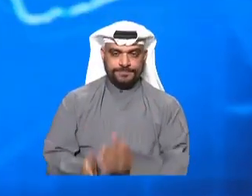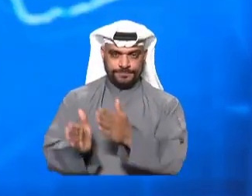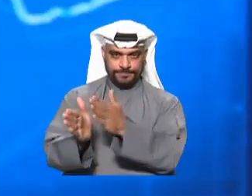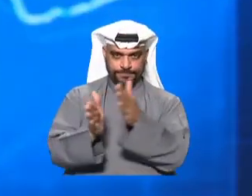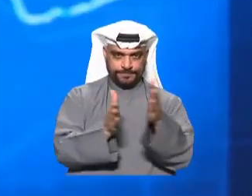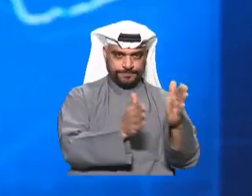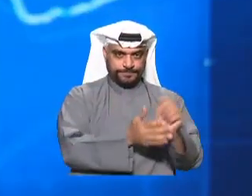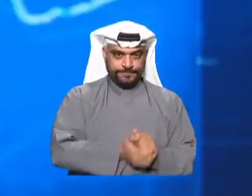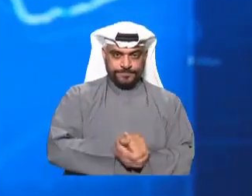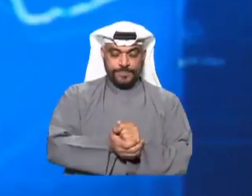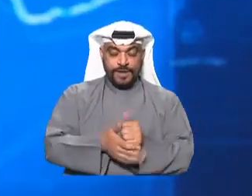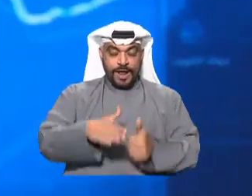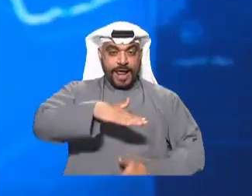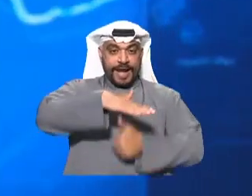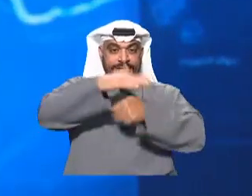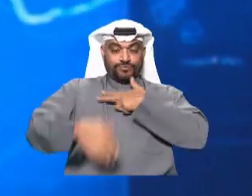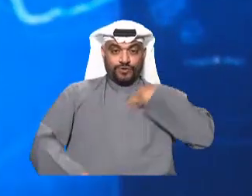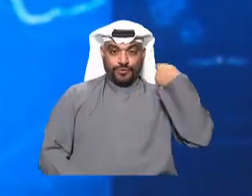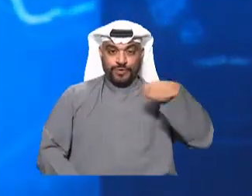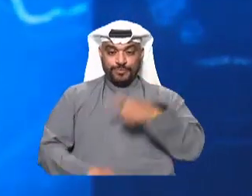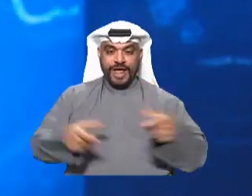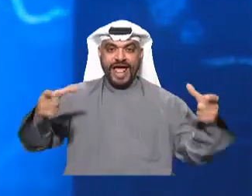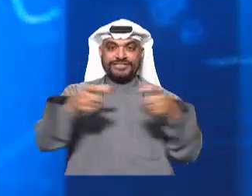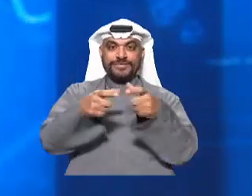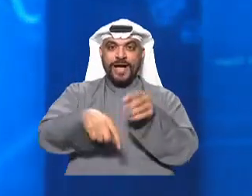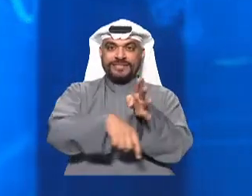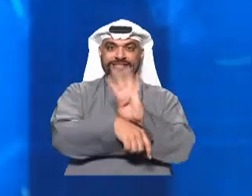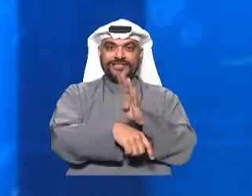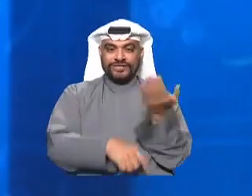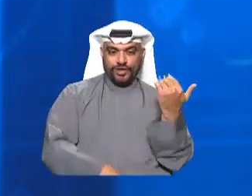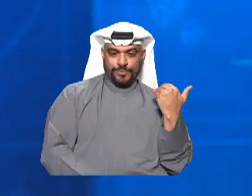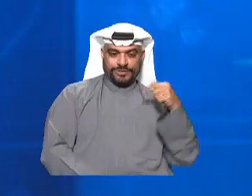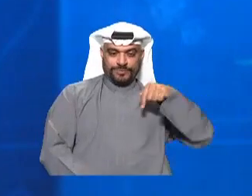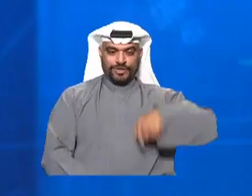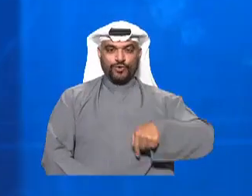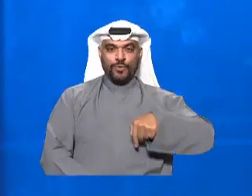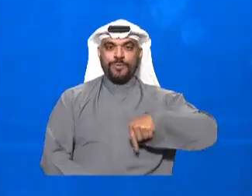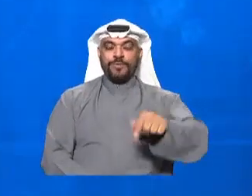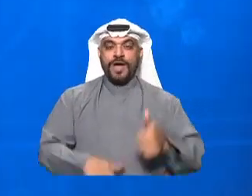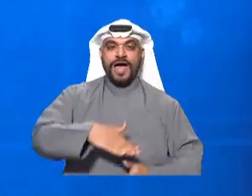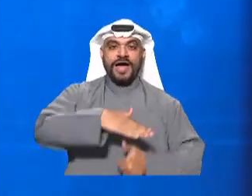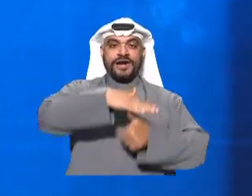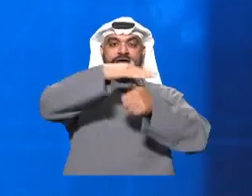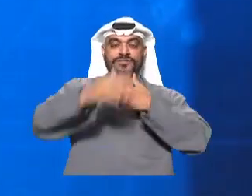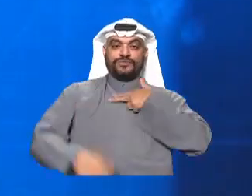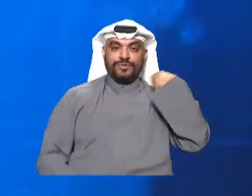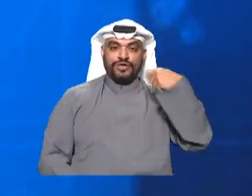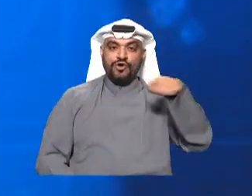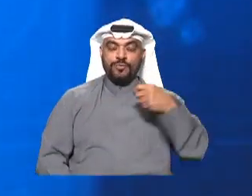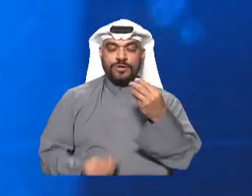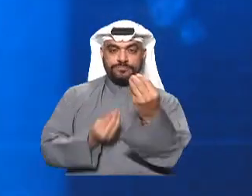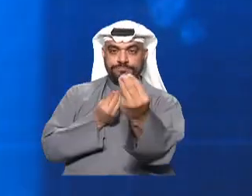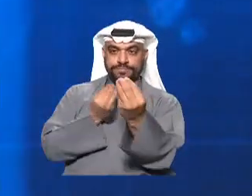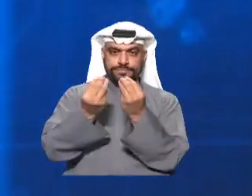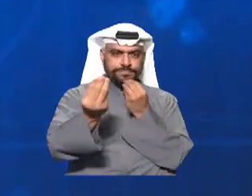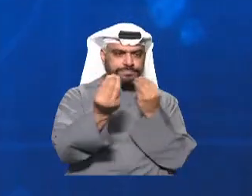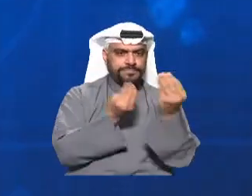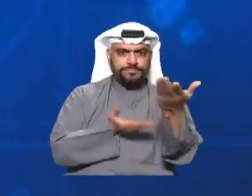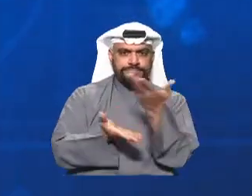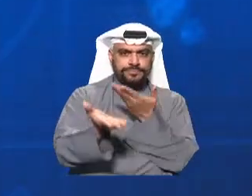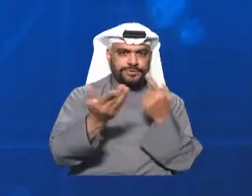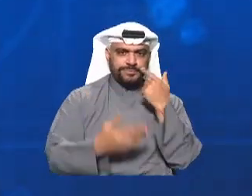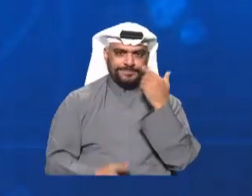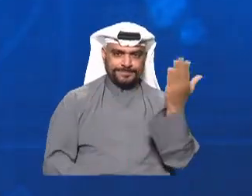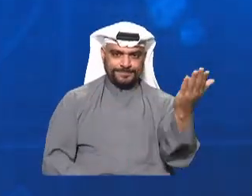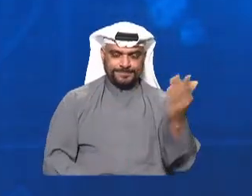عقد مجلس الوزراء اجتماعه الأسبوعي بعد ظهر اليوم في قصر السيف برئاسة سمو الشيخ صباح خالد الحمد الصباح رئيس